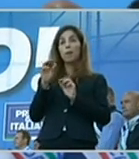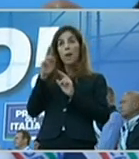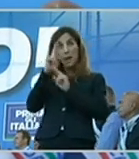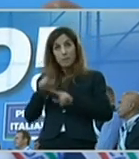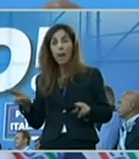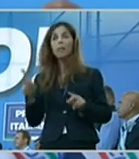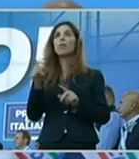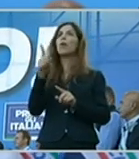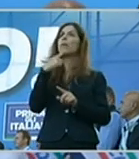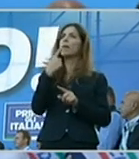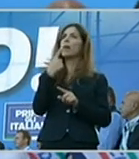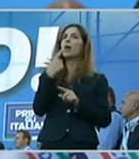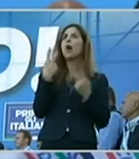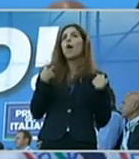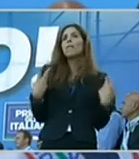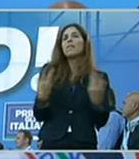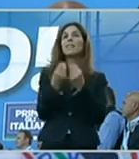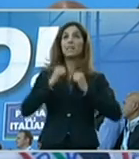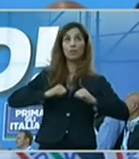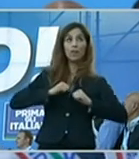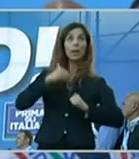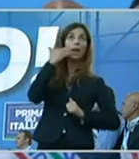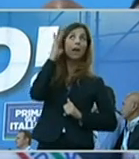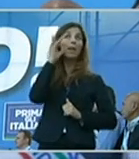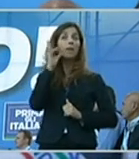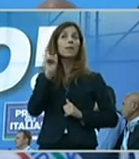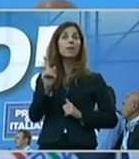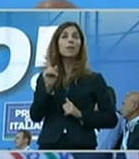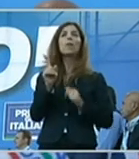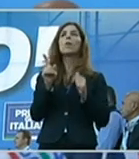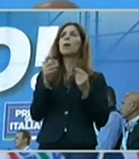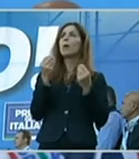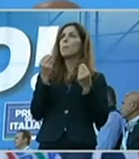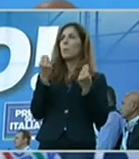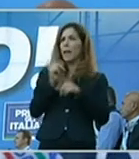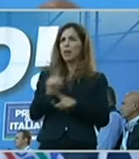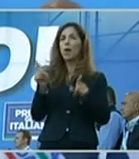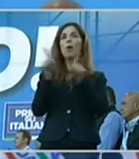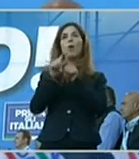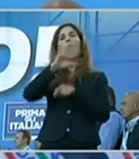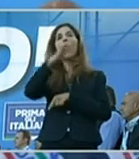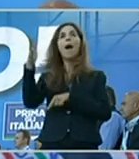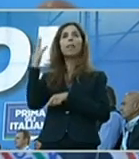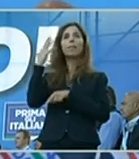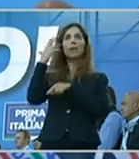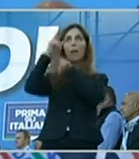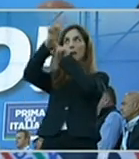ragazze e ai ragazzi, perché no, come stanno facendo tanti altri paesi